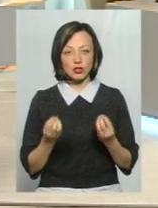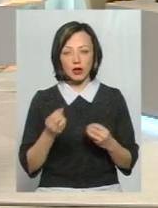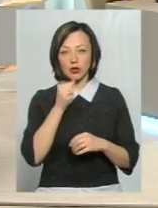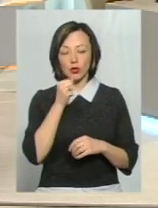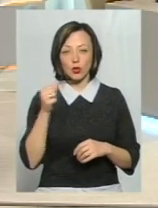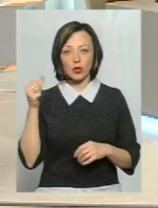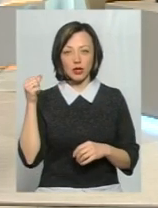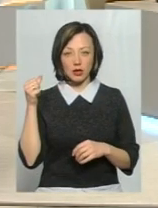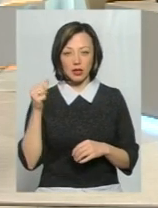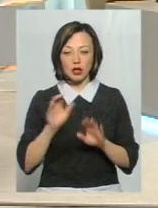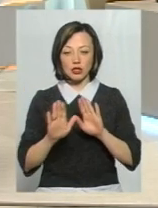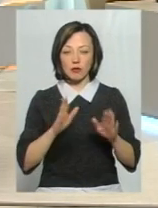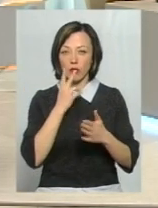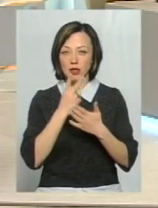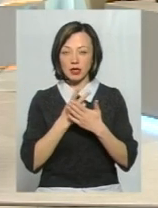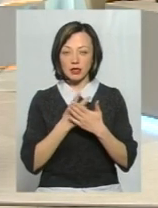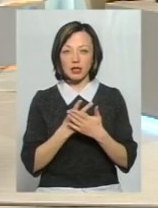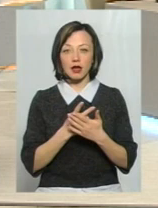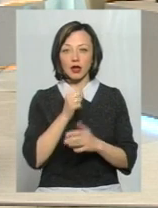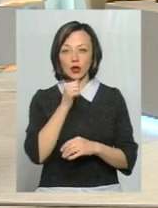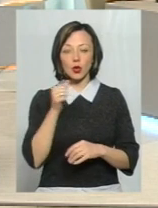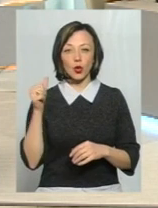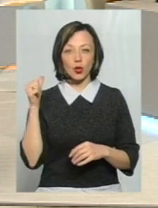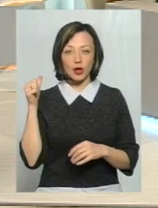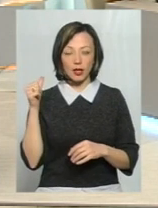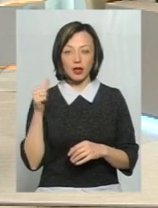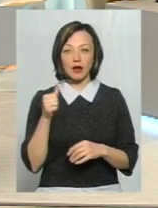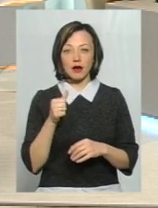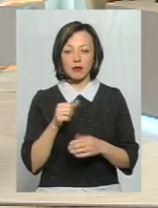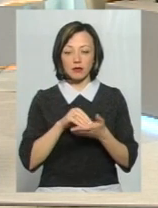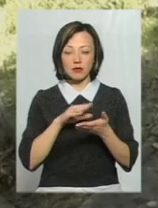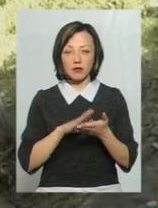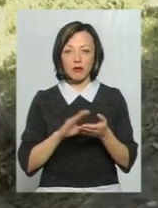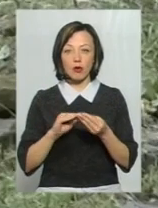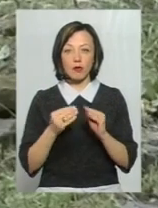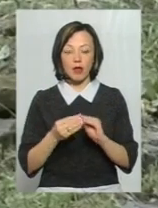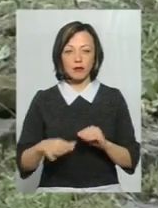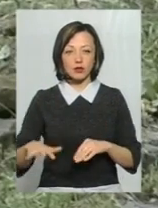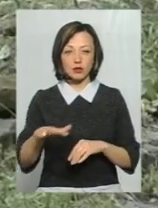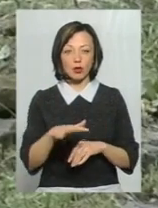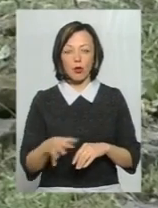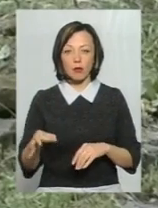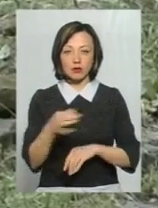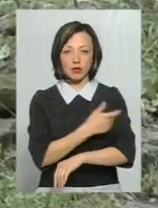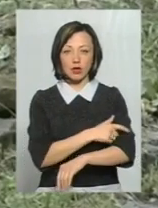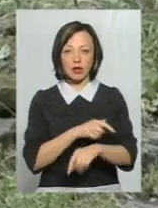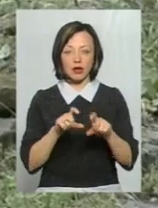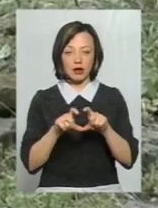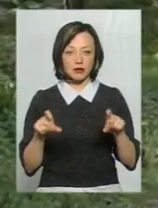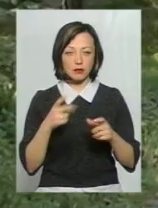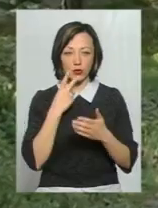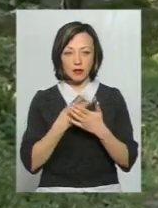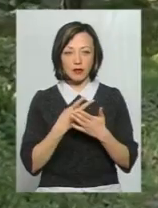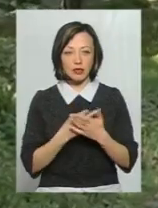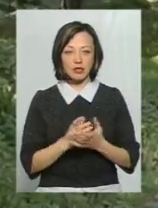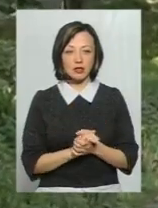торік, прошу режисера показати картинку, ще торік констатували проблемні зони на території обласної лікарні. От можете